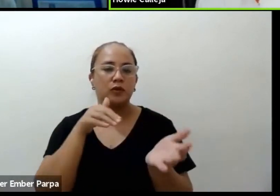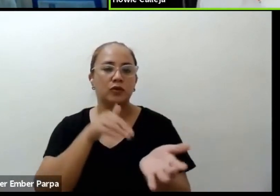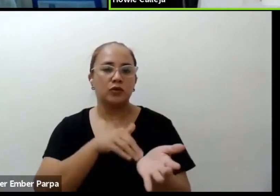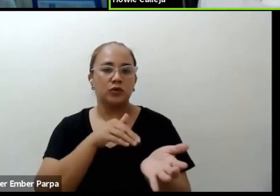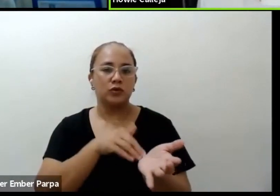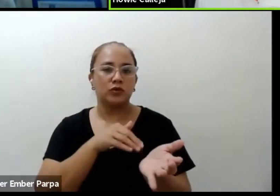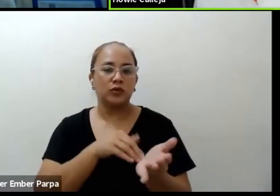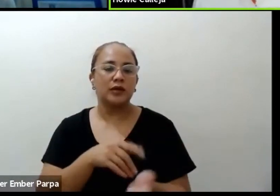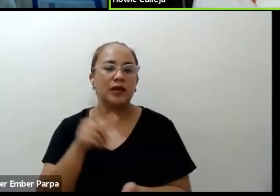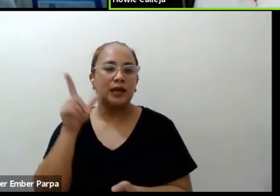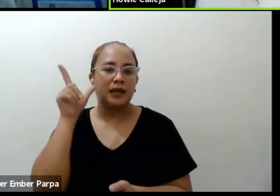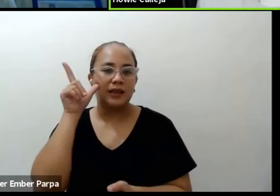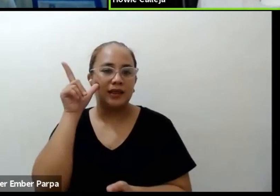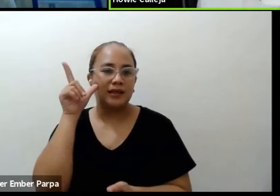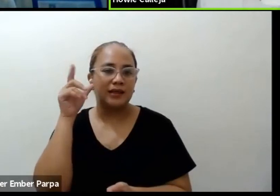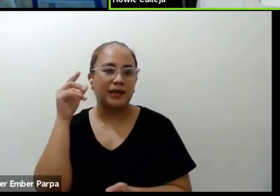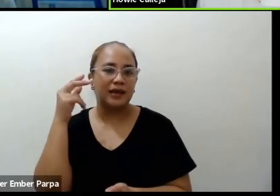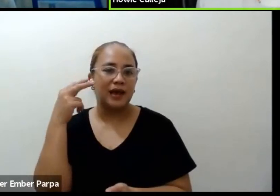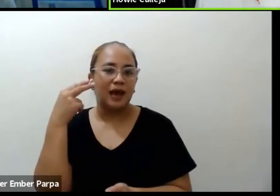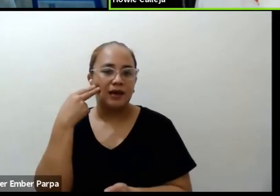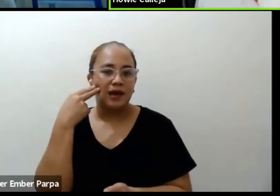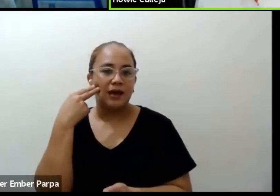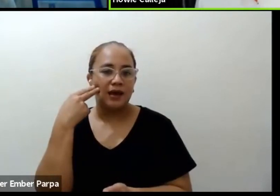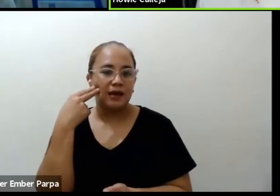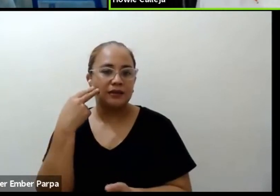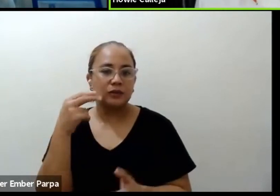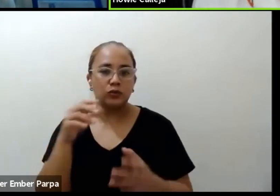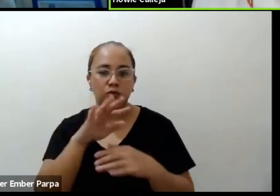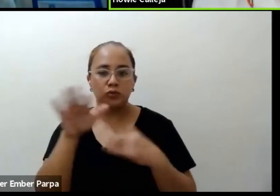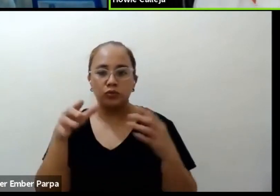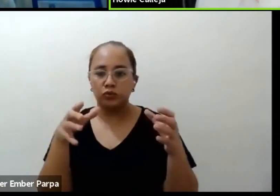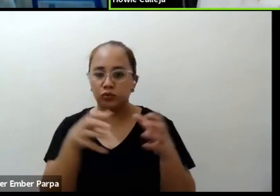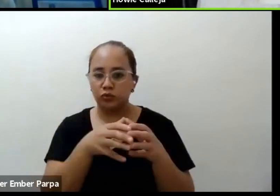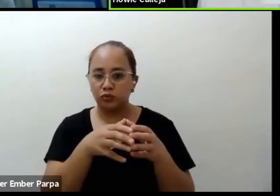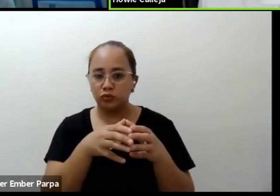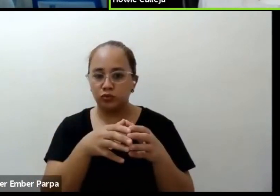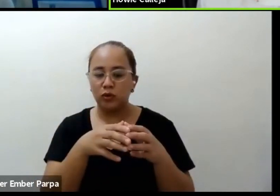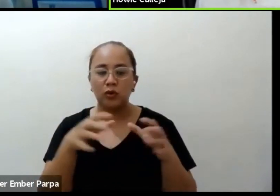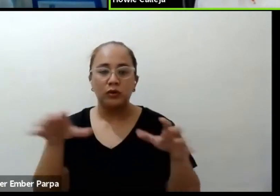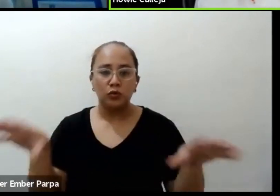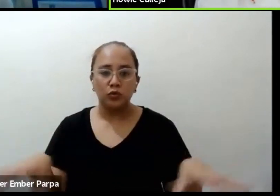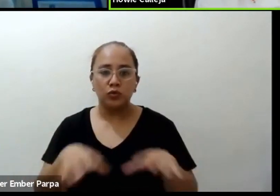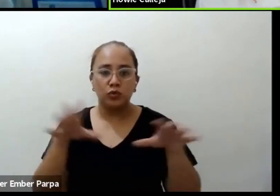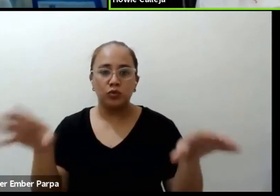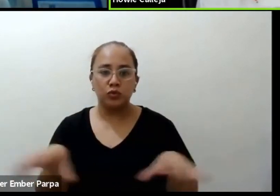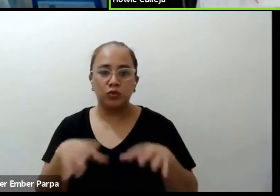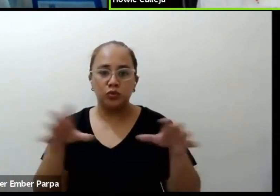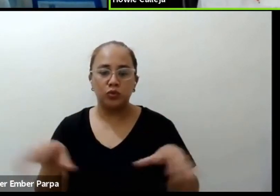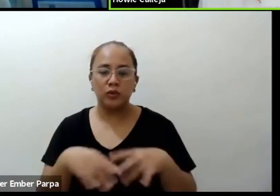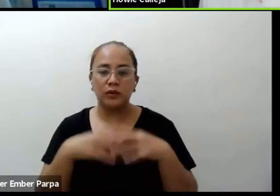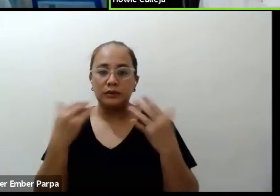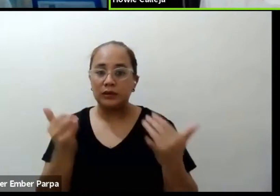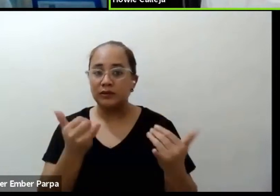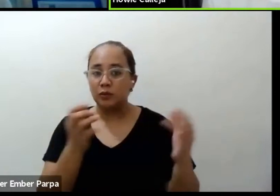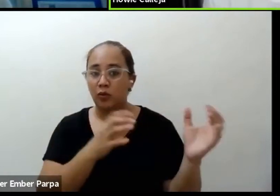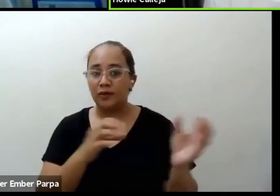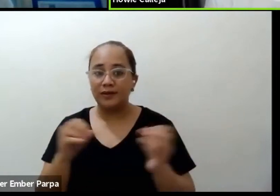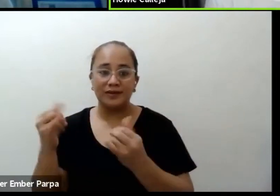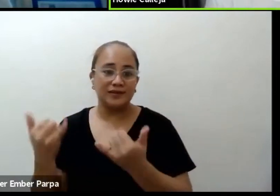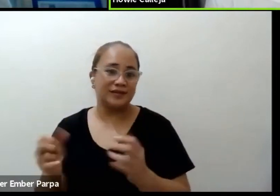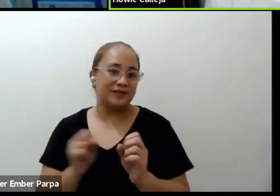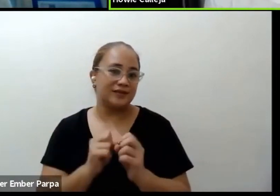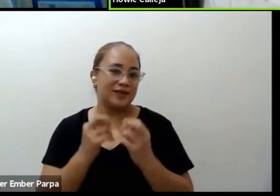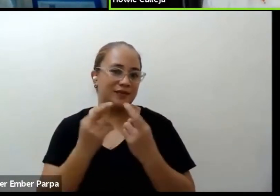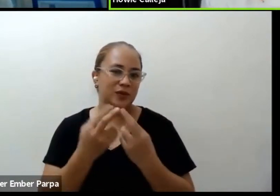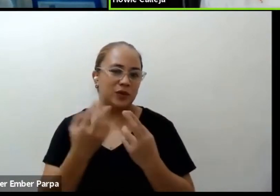Hara. So salamat po sa bumubuo ng kanyang committee na bumuo din ng ngayong webinar na ito. We